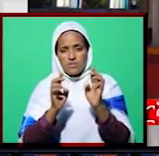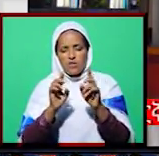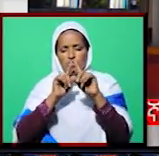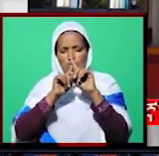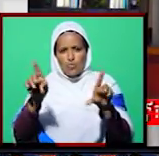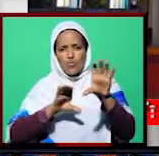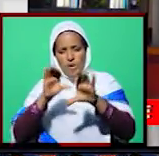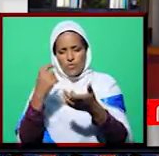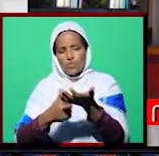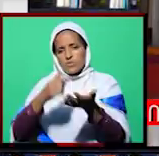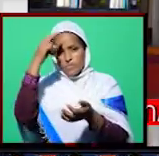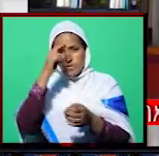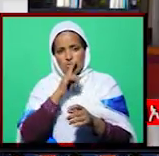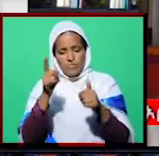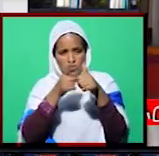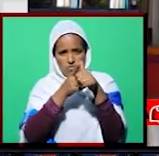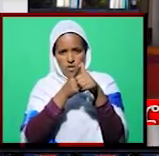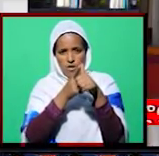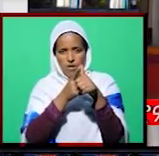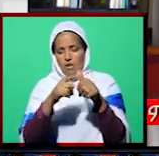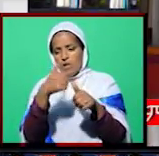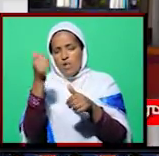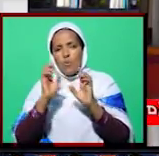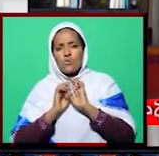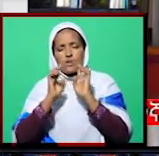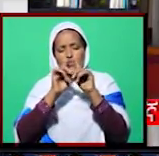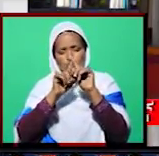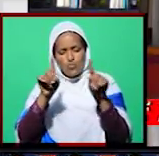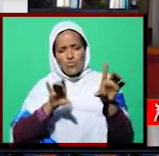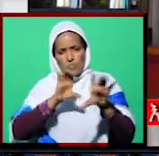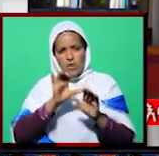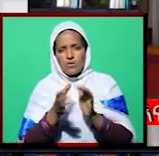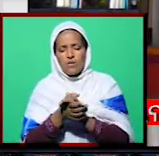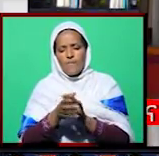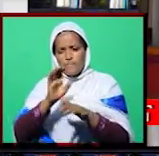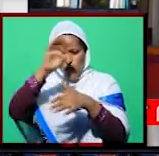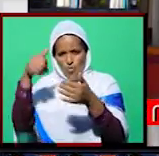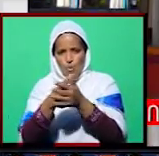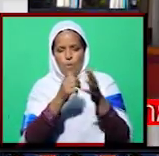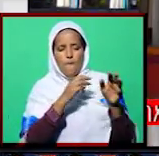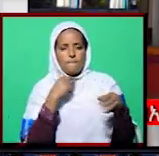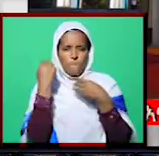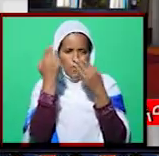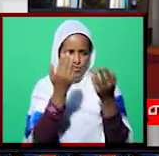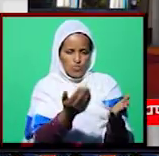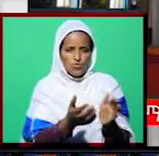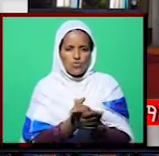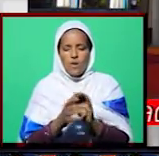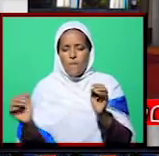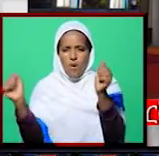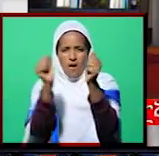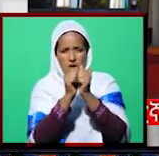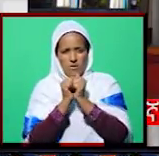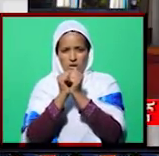ቅዳሴ ልዩ የሚያደርገው ከዚህ የተነሳ ነው በመጀመሪያ ሌላው ቅዳሴ ልዩ የሚያደርገው ሁሉም